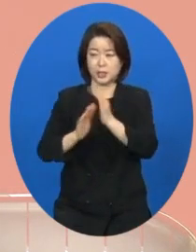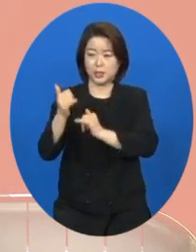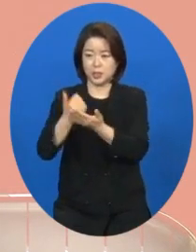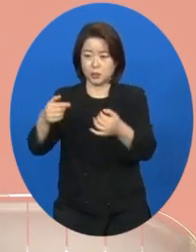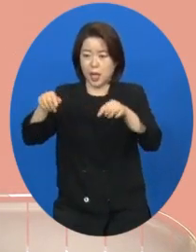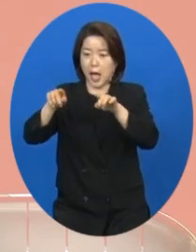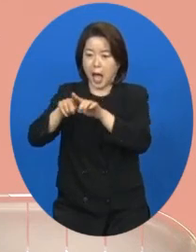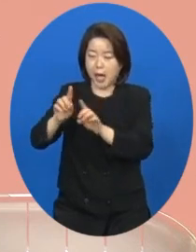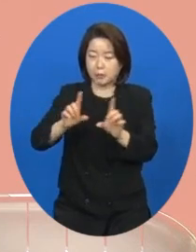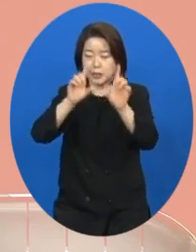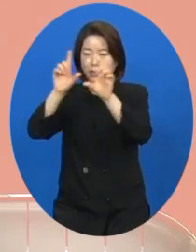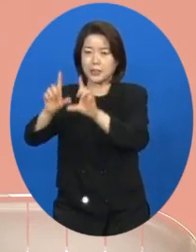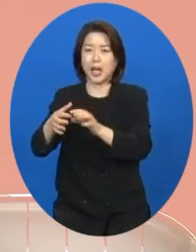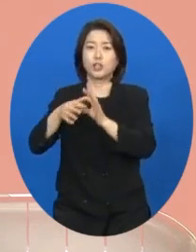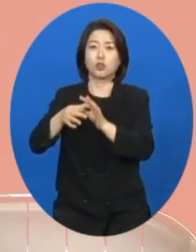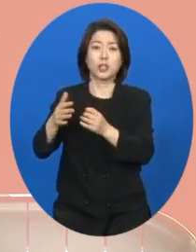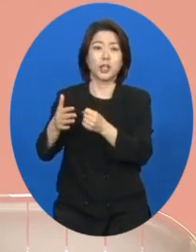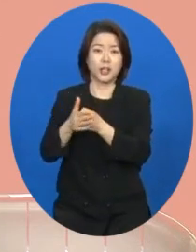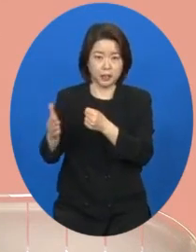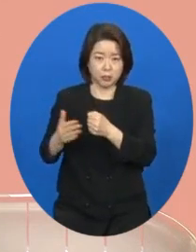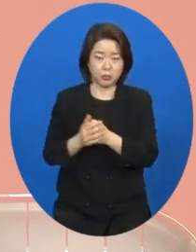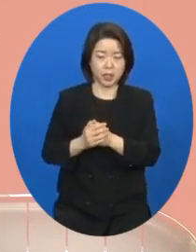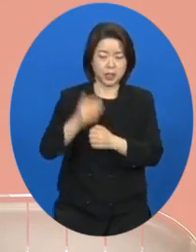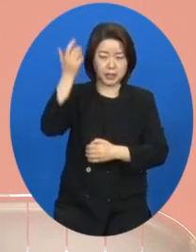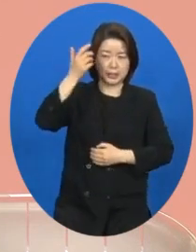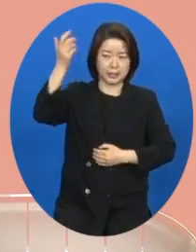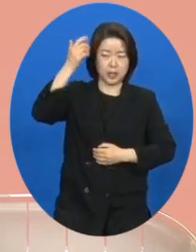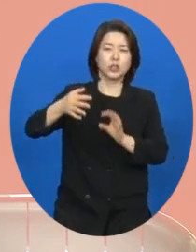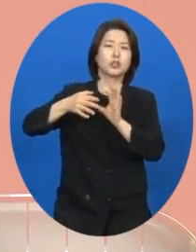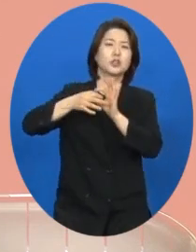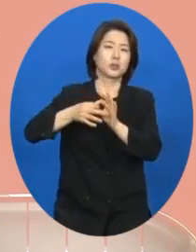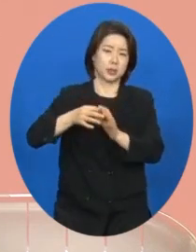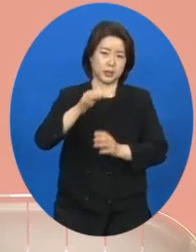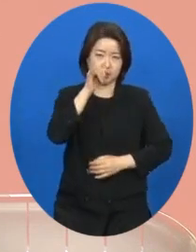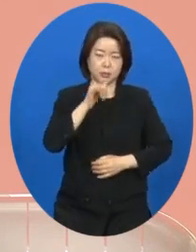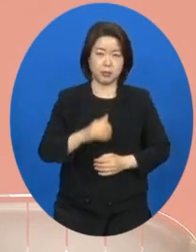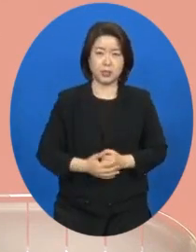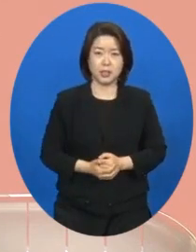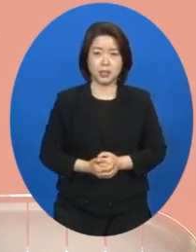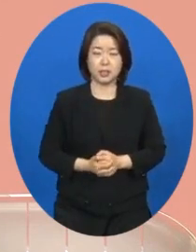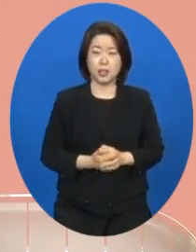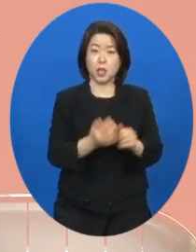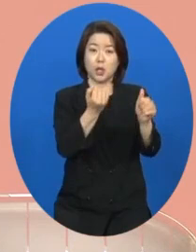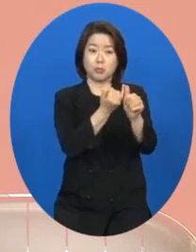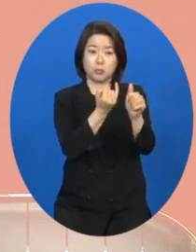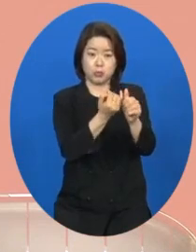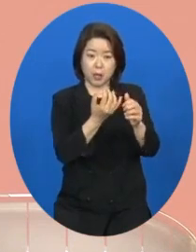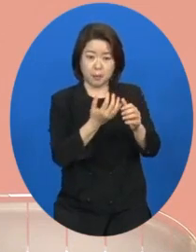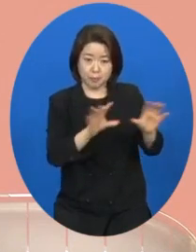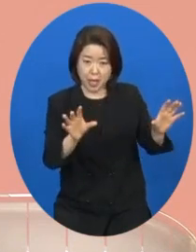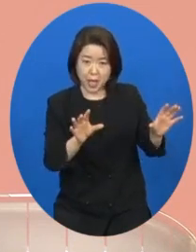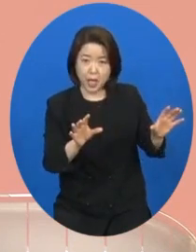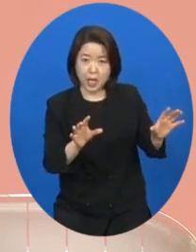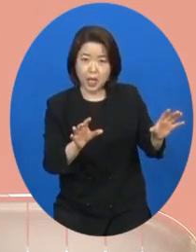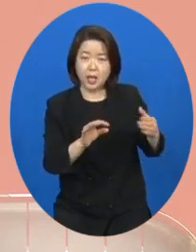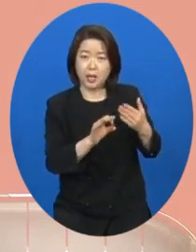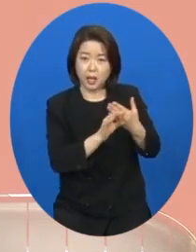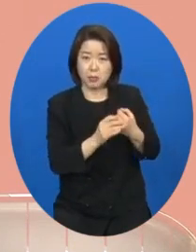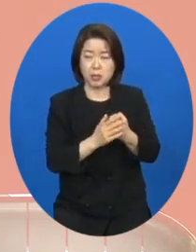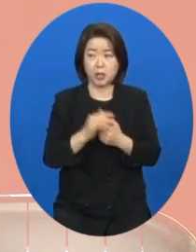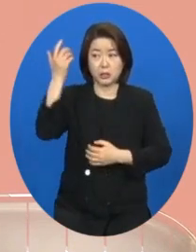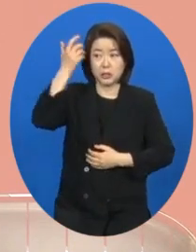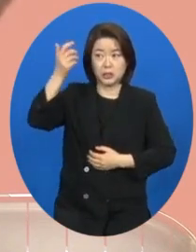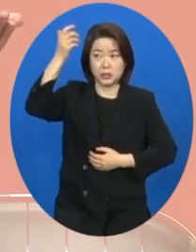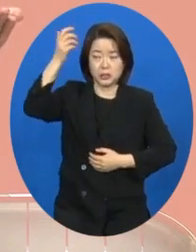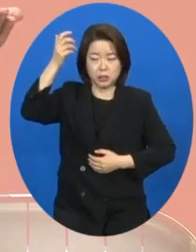함께하는 관계이기 때문에 영적인 관계예요. 그러니까 부부 관계가 깨어진 일은